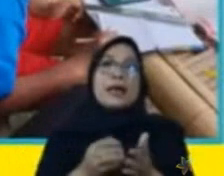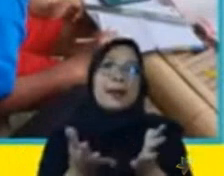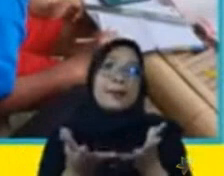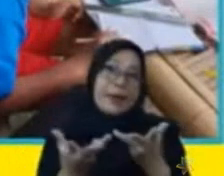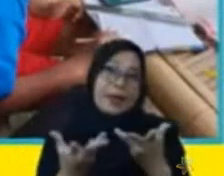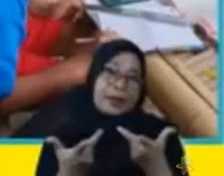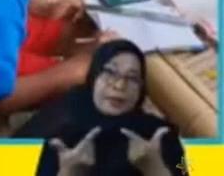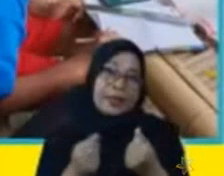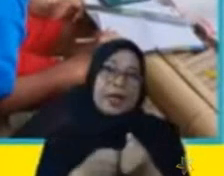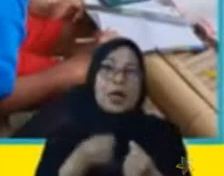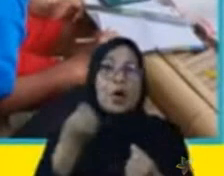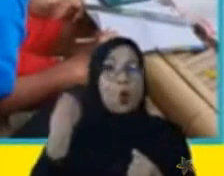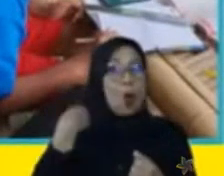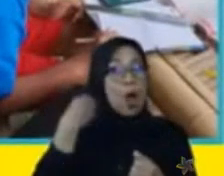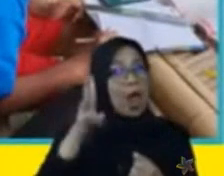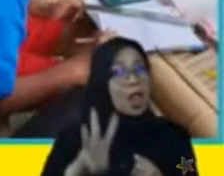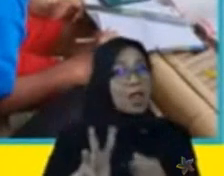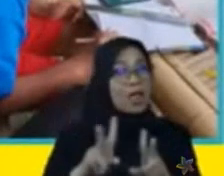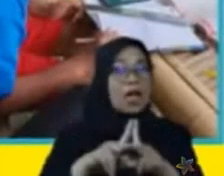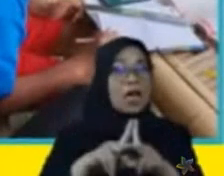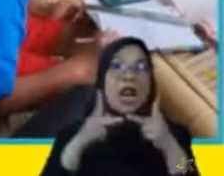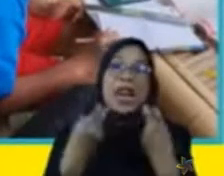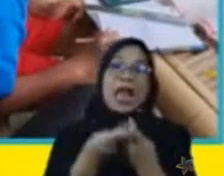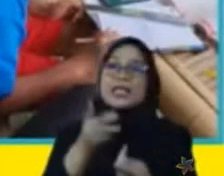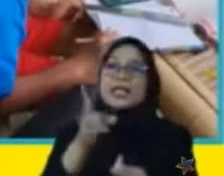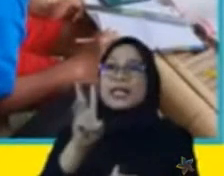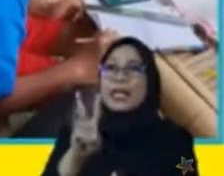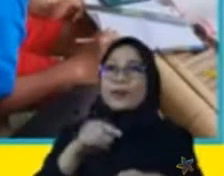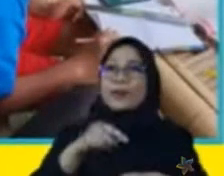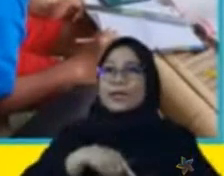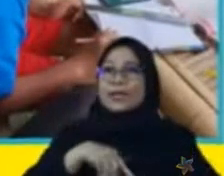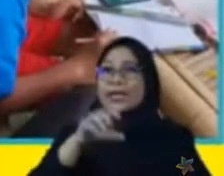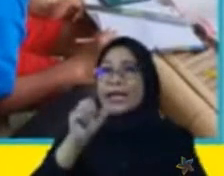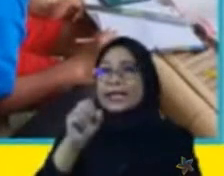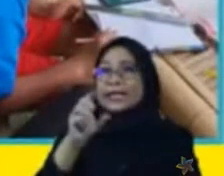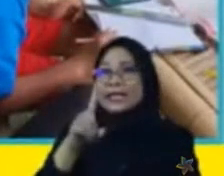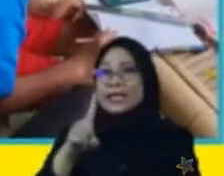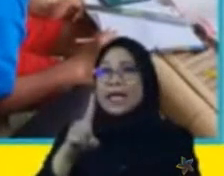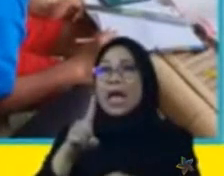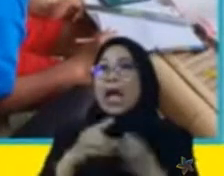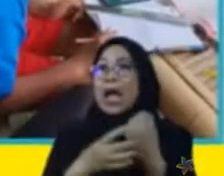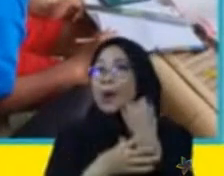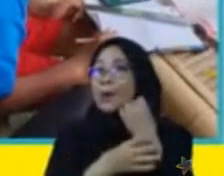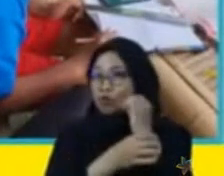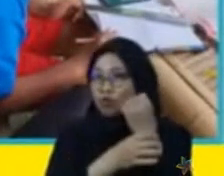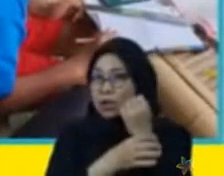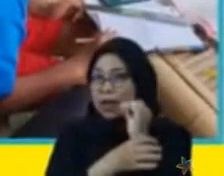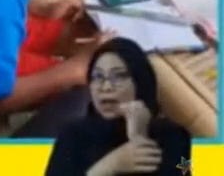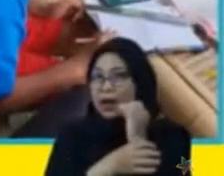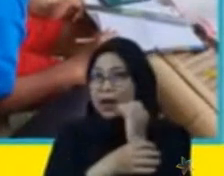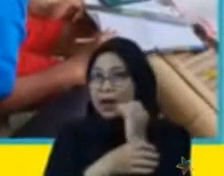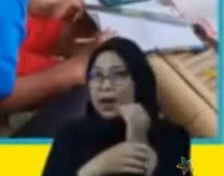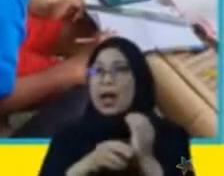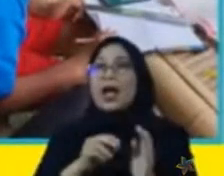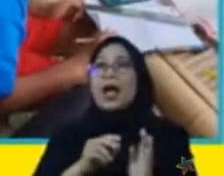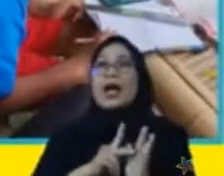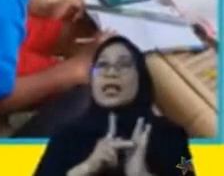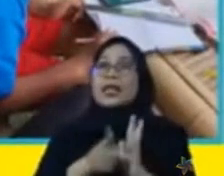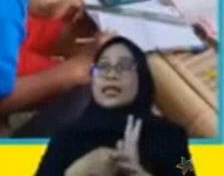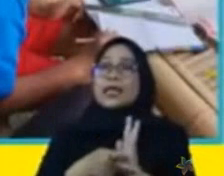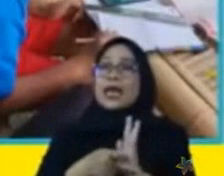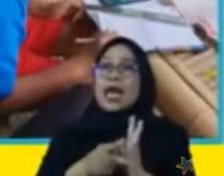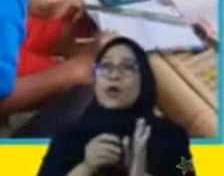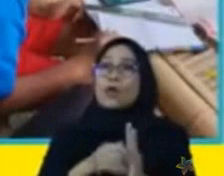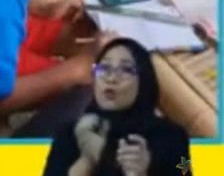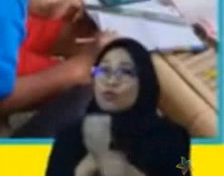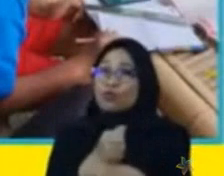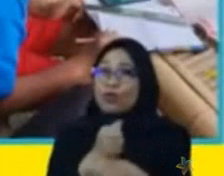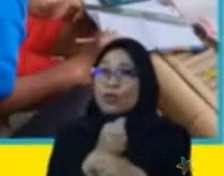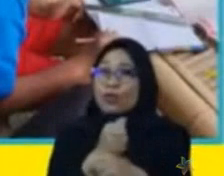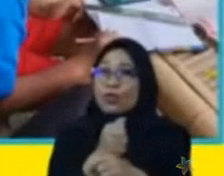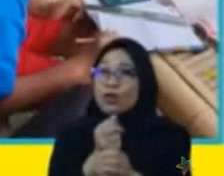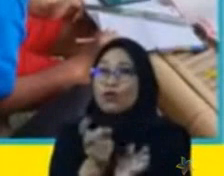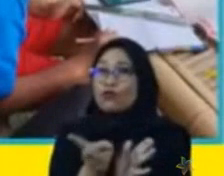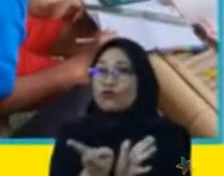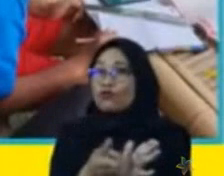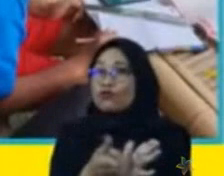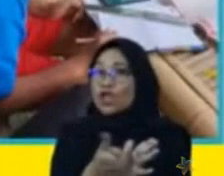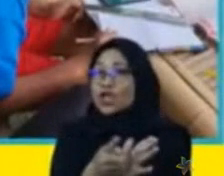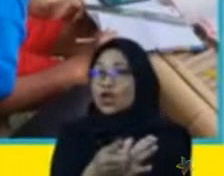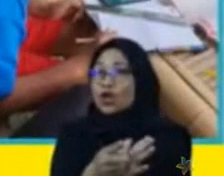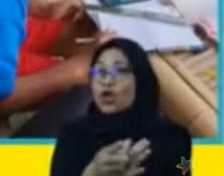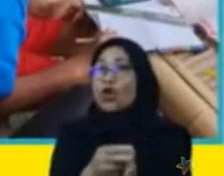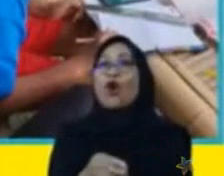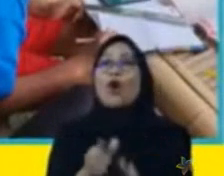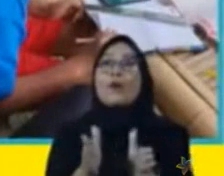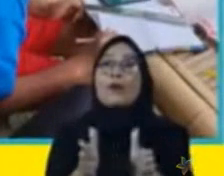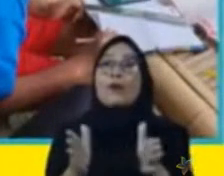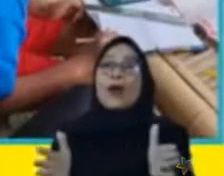kelas 6 di SD Muhammadiyah 1 Muntilan, itu ketika saya sudah membuatkan video, ternyata beberapa anak tetap